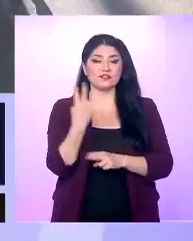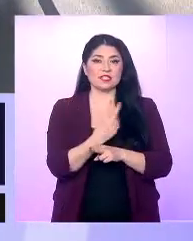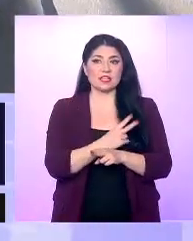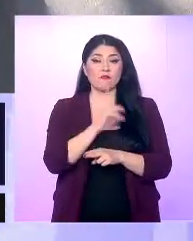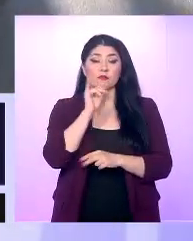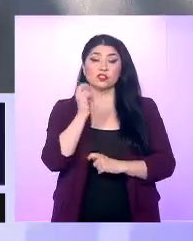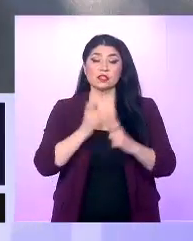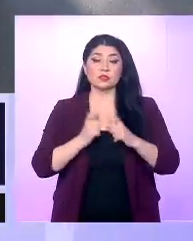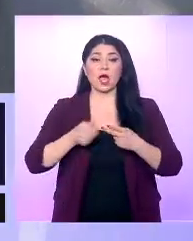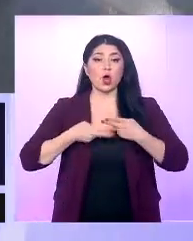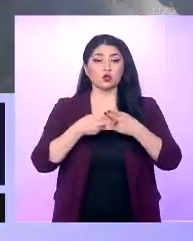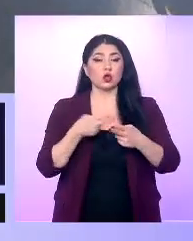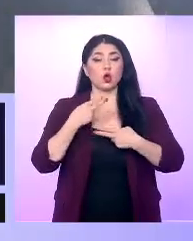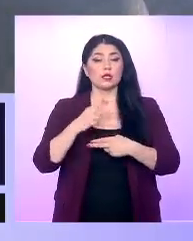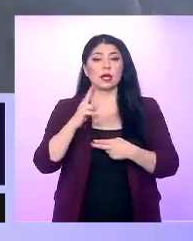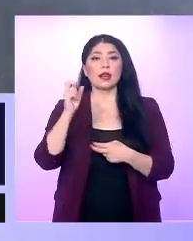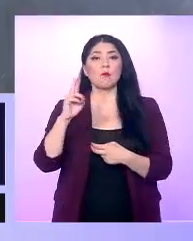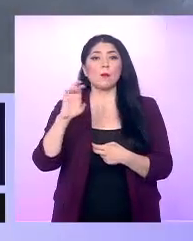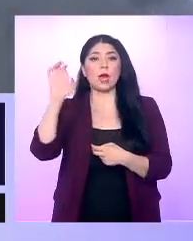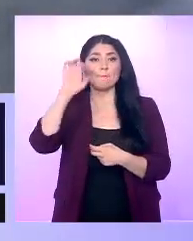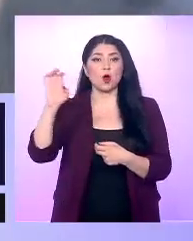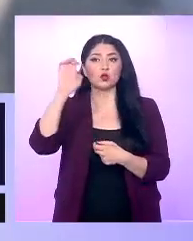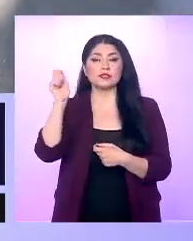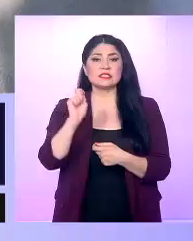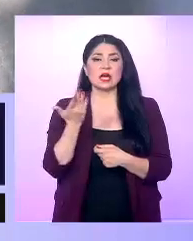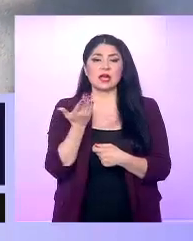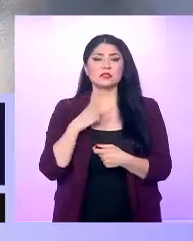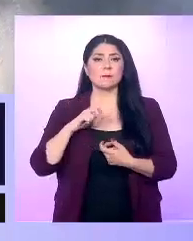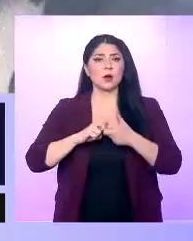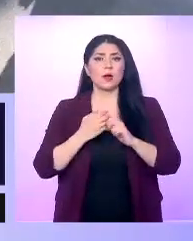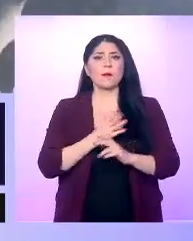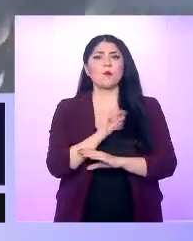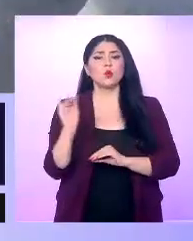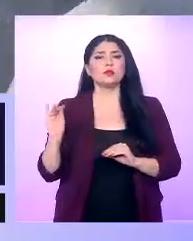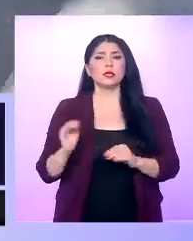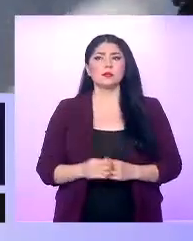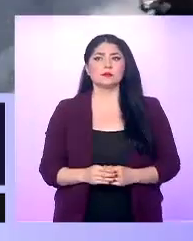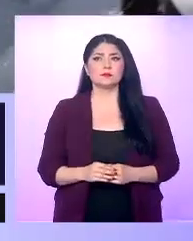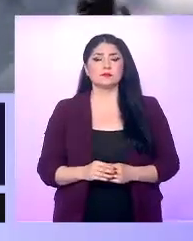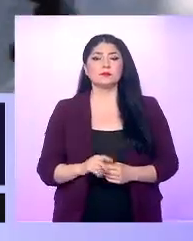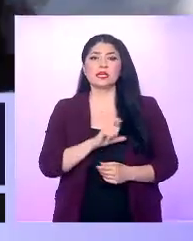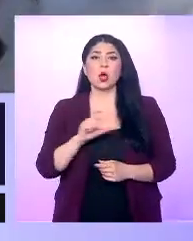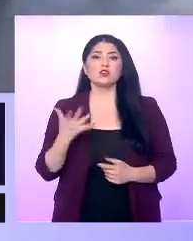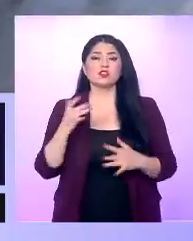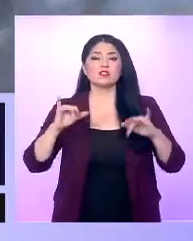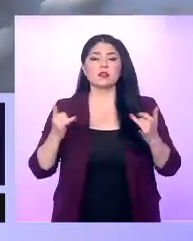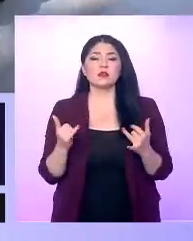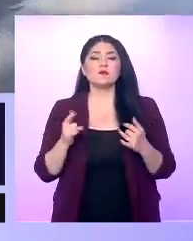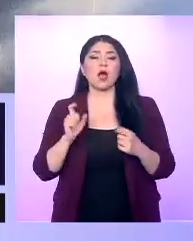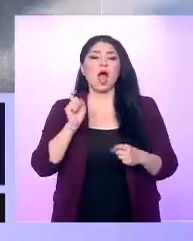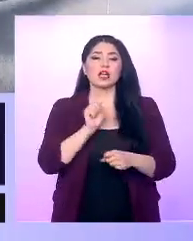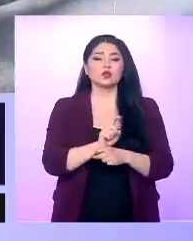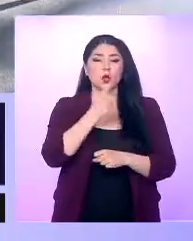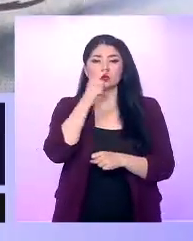despre sprijinirea în continuare a Republicii Moldova, țară care se confruntă cu numeroase provocări generate de efectele agresiunii ruse în